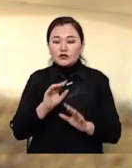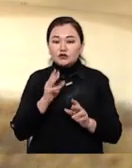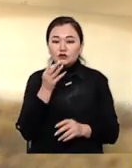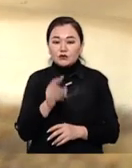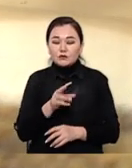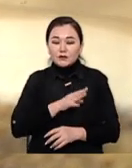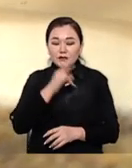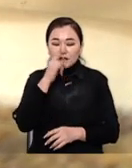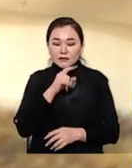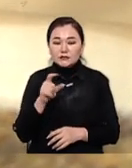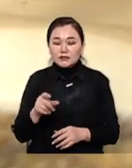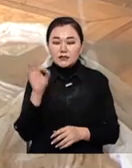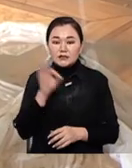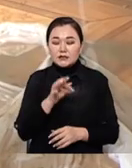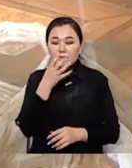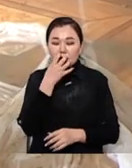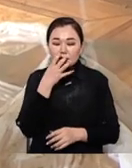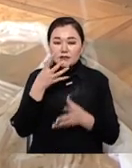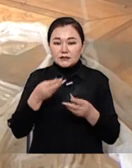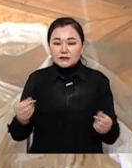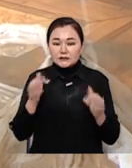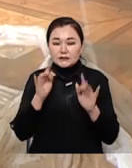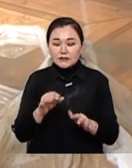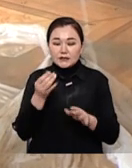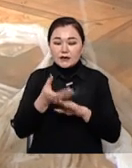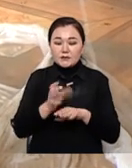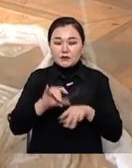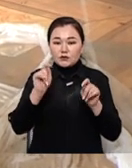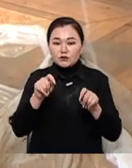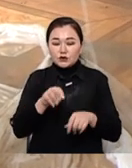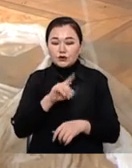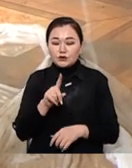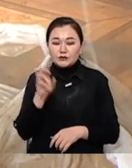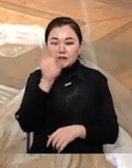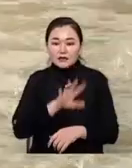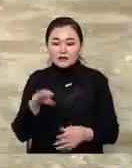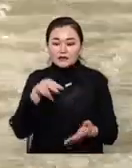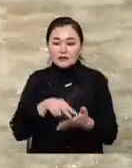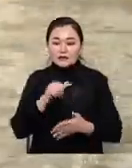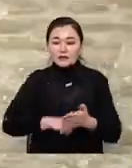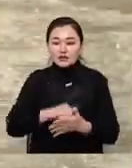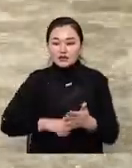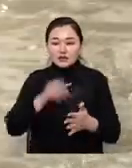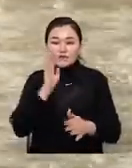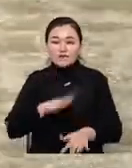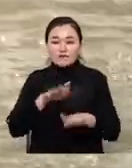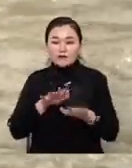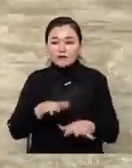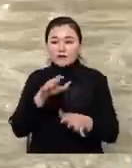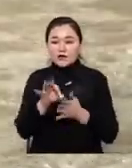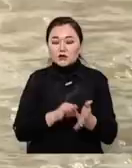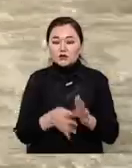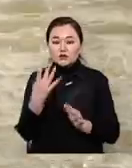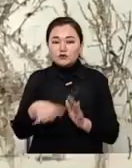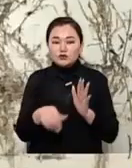шокировали казахстанцев. Резкое потепление, таяние снега и обильные дожди на юге страны стали причиной подтопления сразу